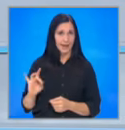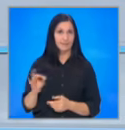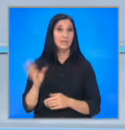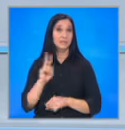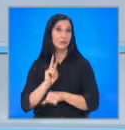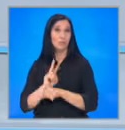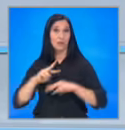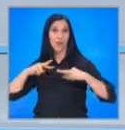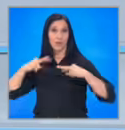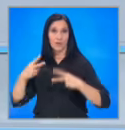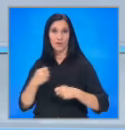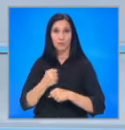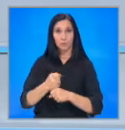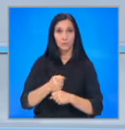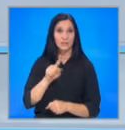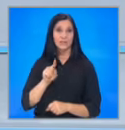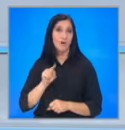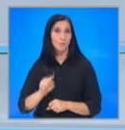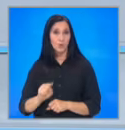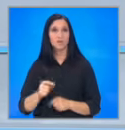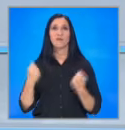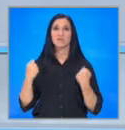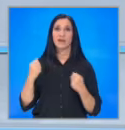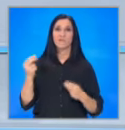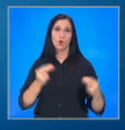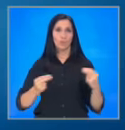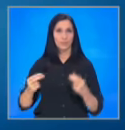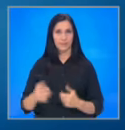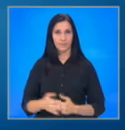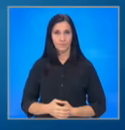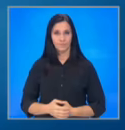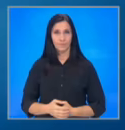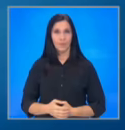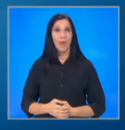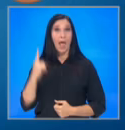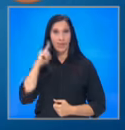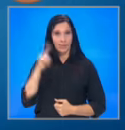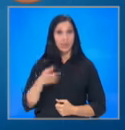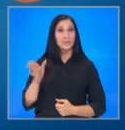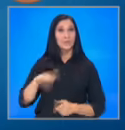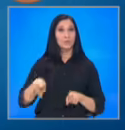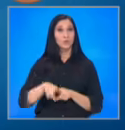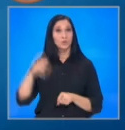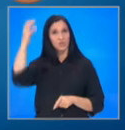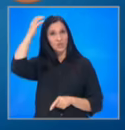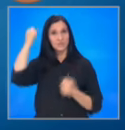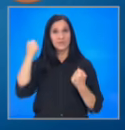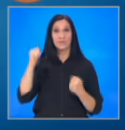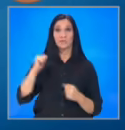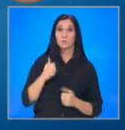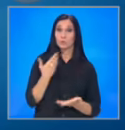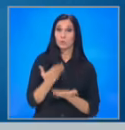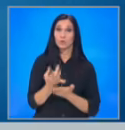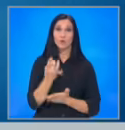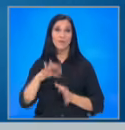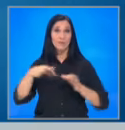Следобед отговаря и на депутатски въпроси в Здравната комисия. Днес, след като държавният здравен инспектор предложи нови мерки за